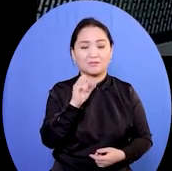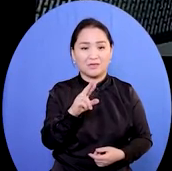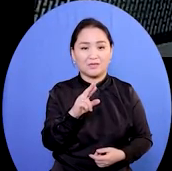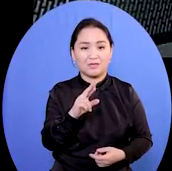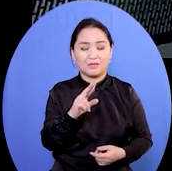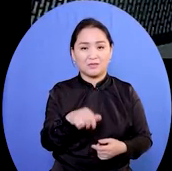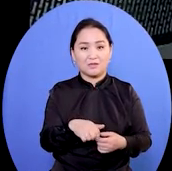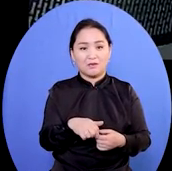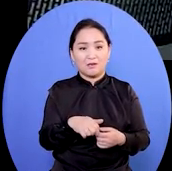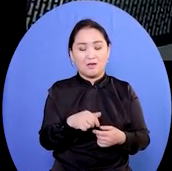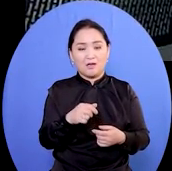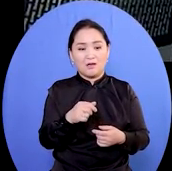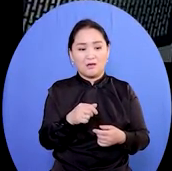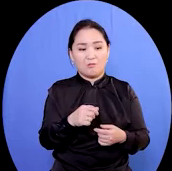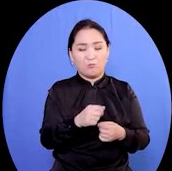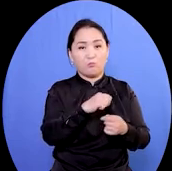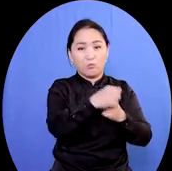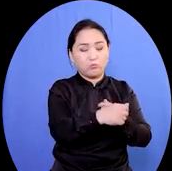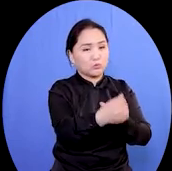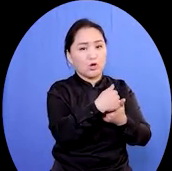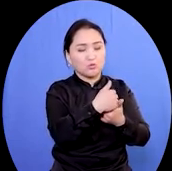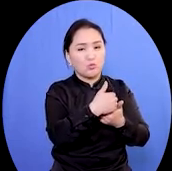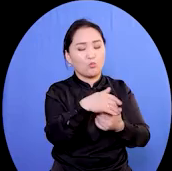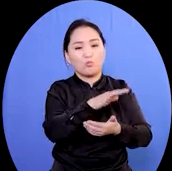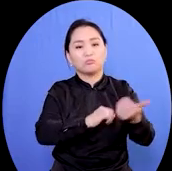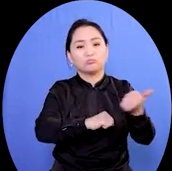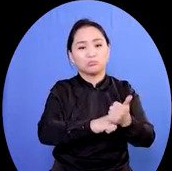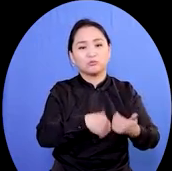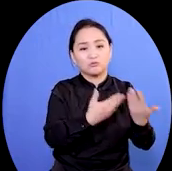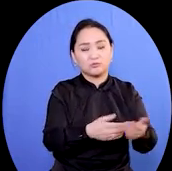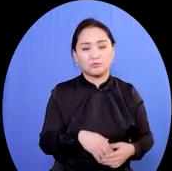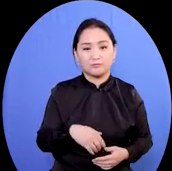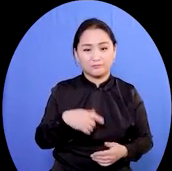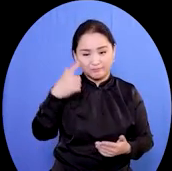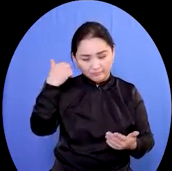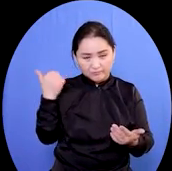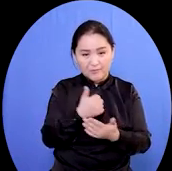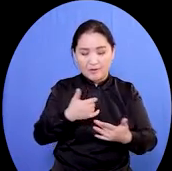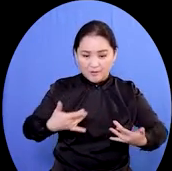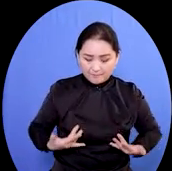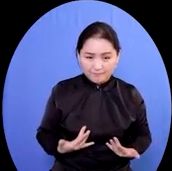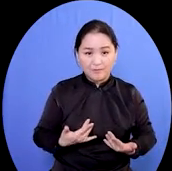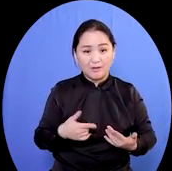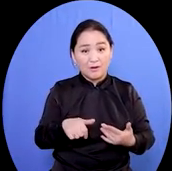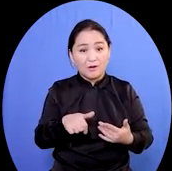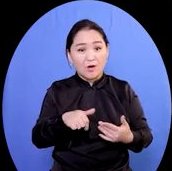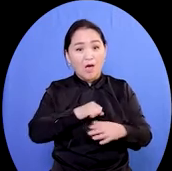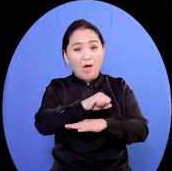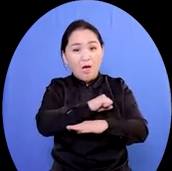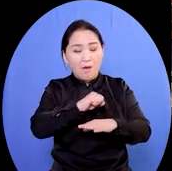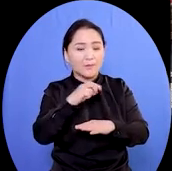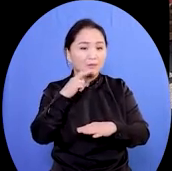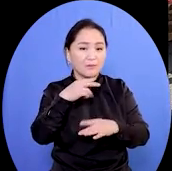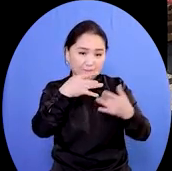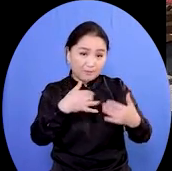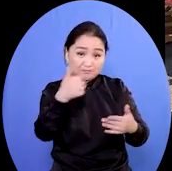эргэн төлөгдөх нөхцөлгүйгээр болоход ажиллаж байна. Энэ маань бол ерөөсөө орон нутгад бол ерөөсөө байнгын нөгөө байдаг түүхэд шүү дээ. Нэхий бол одоо манай Монголд бол байнга